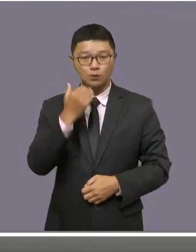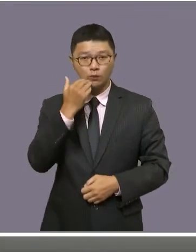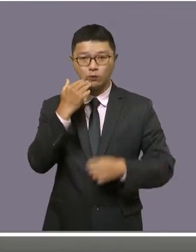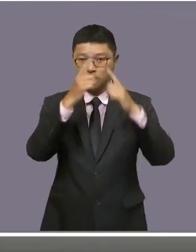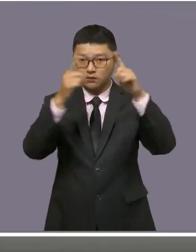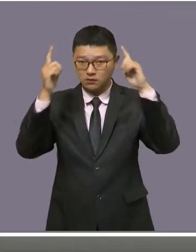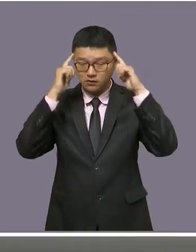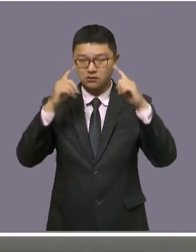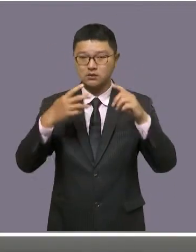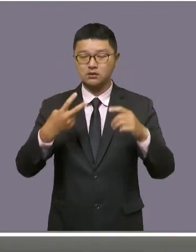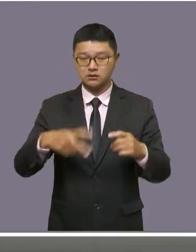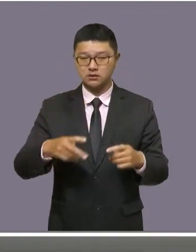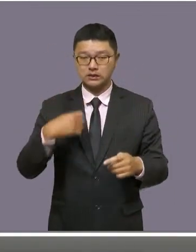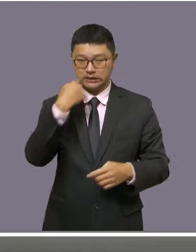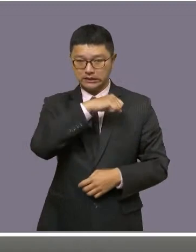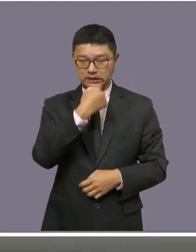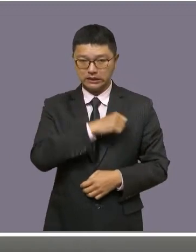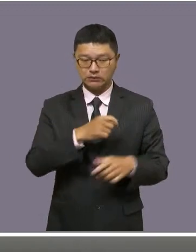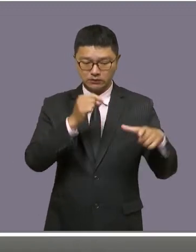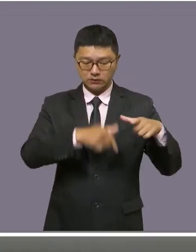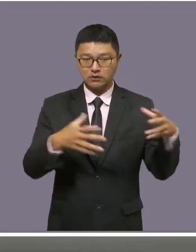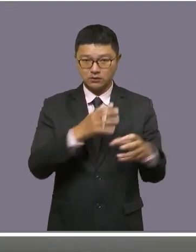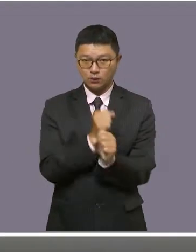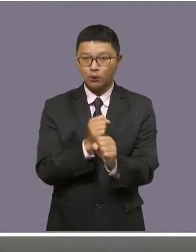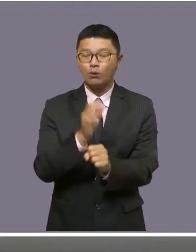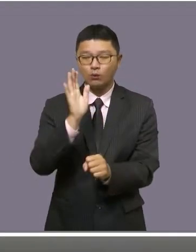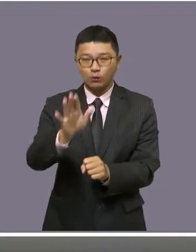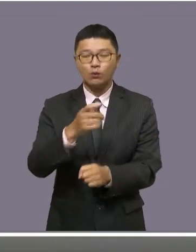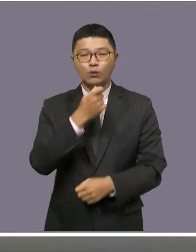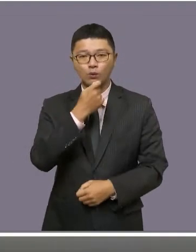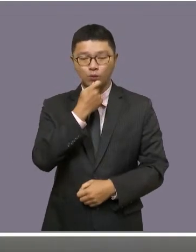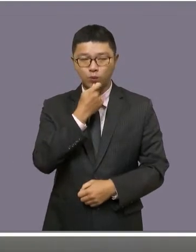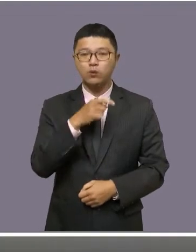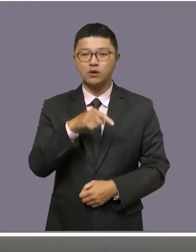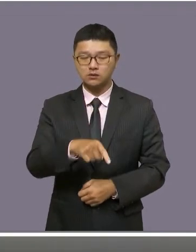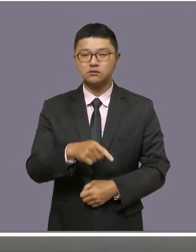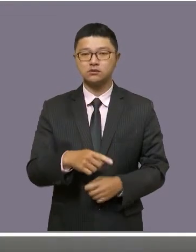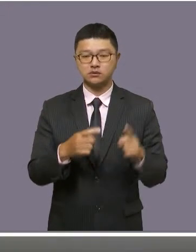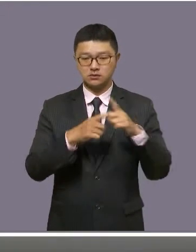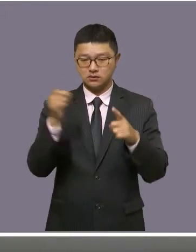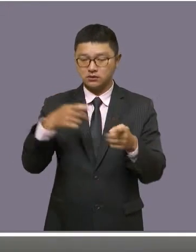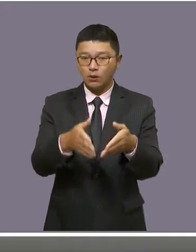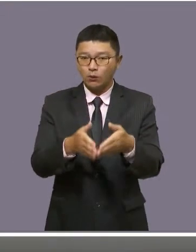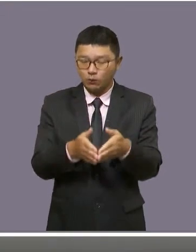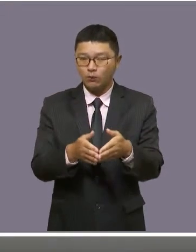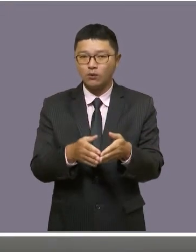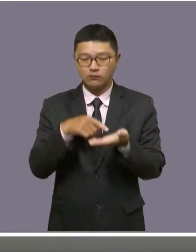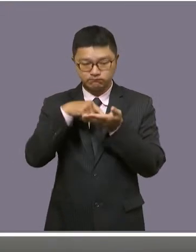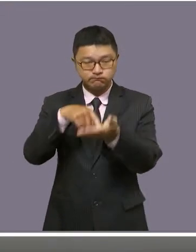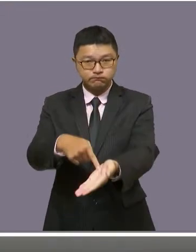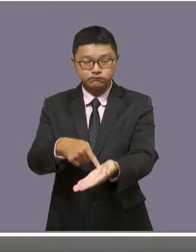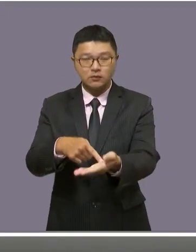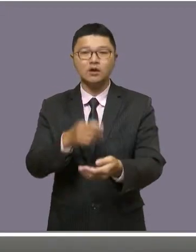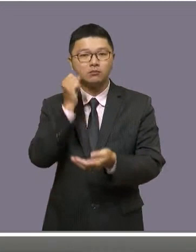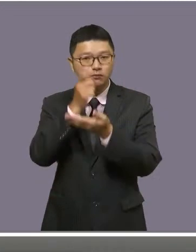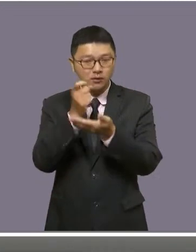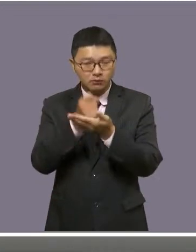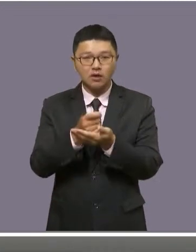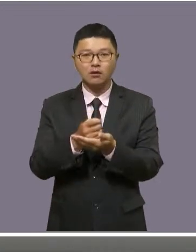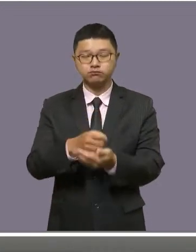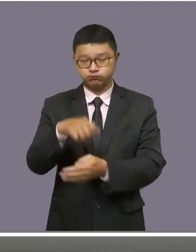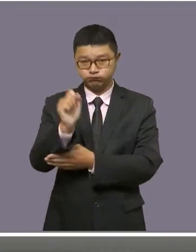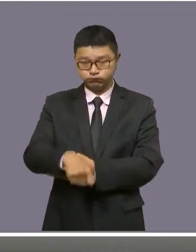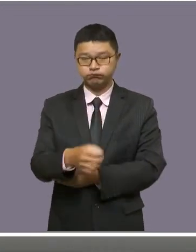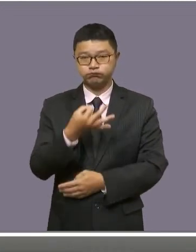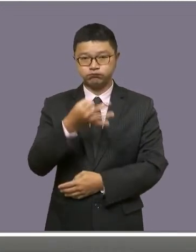够跟我们国内的企业合作，愿意提出这样的人才需求，而且每个月承诺可以给